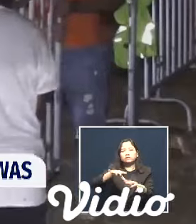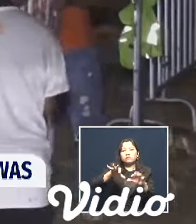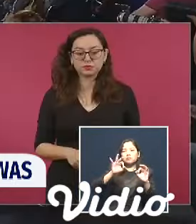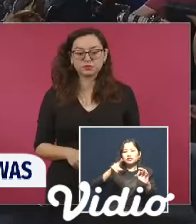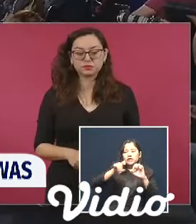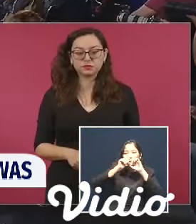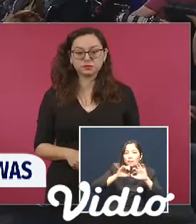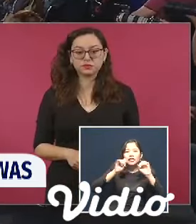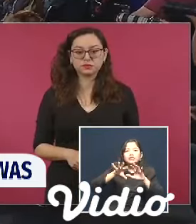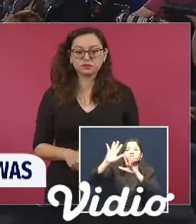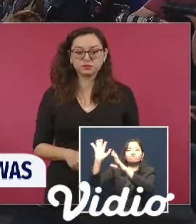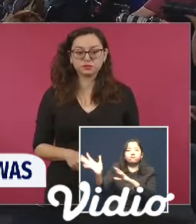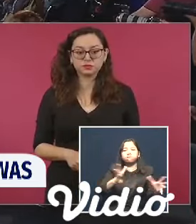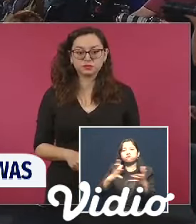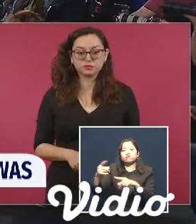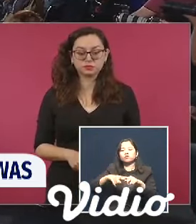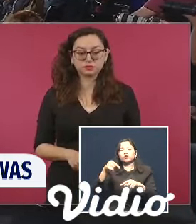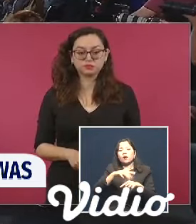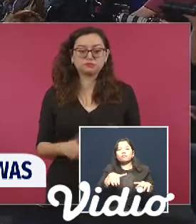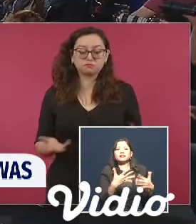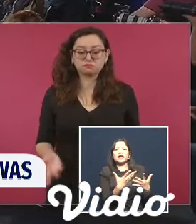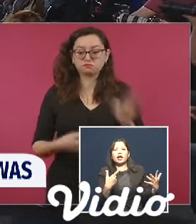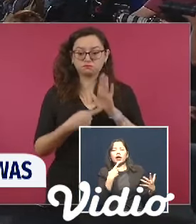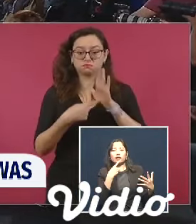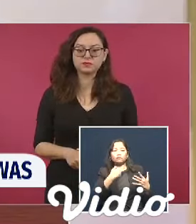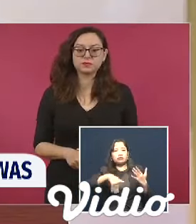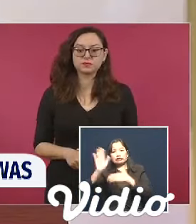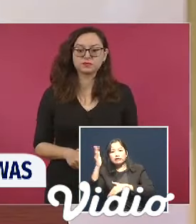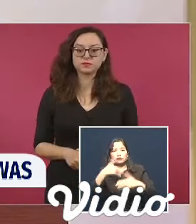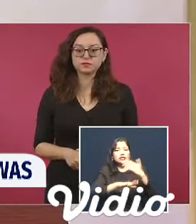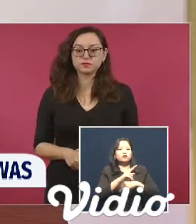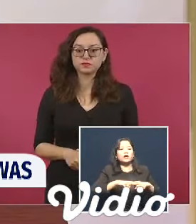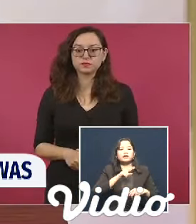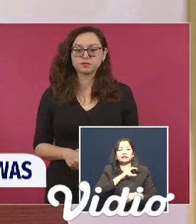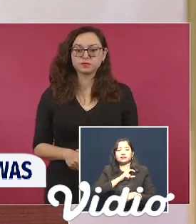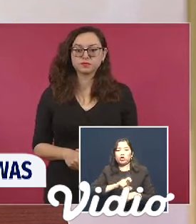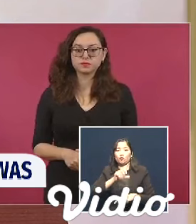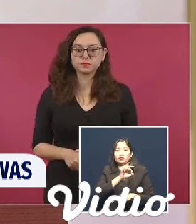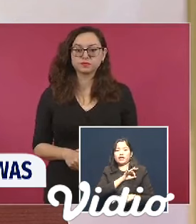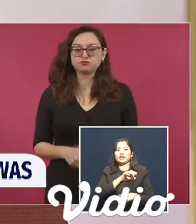kampanye berlangsung. Insiden ini membuat warga berhamburan. Sementara calon presiden